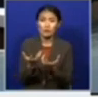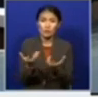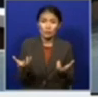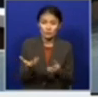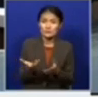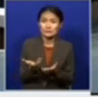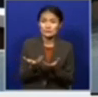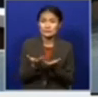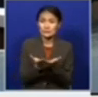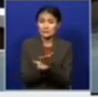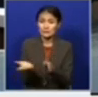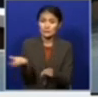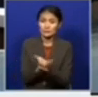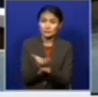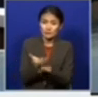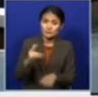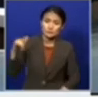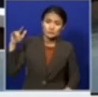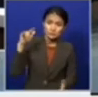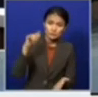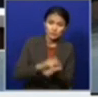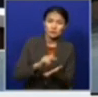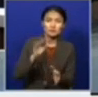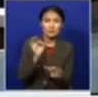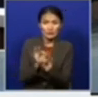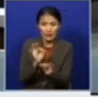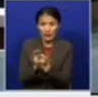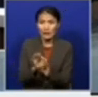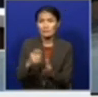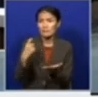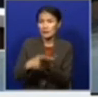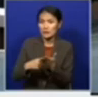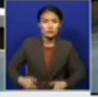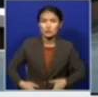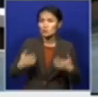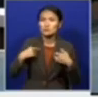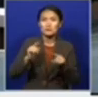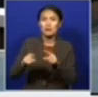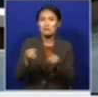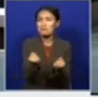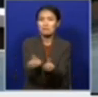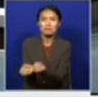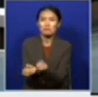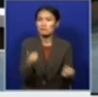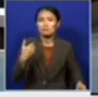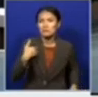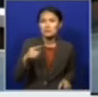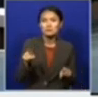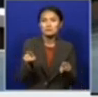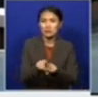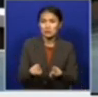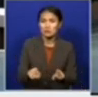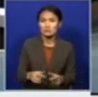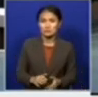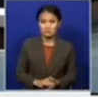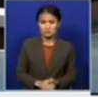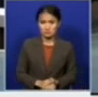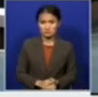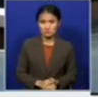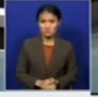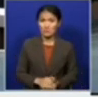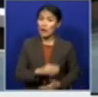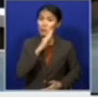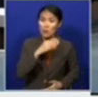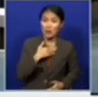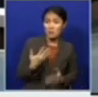นี้อยู่และแม้แต่ธุรกิจบริการสำคัญของไทยอย่างเช่นโทรคมนาคมอีคอมเมิร์ซขนส่งโลจิสติกธุ